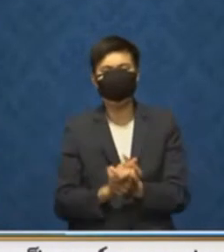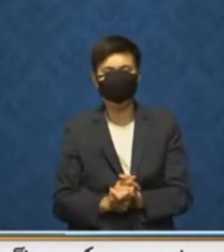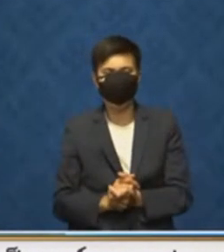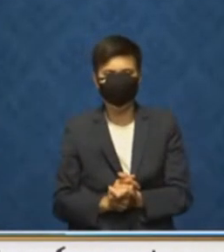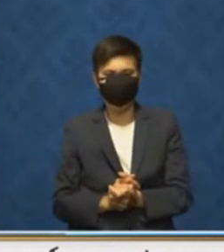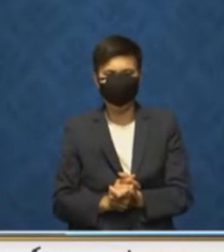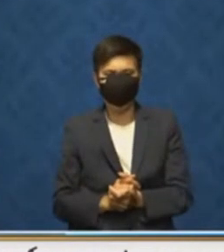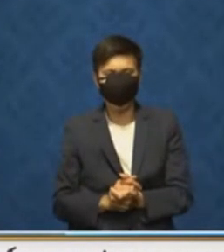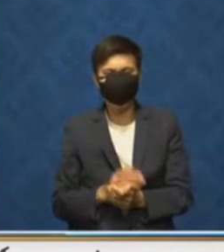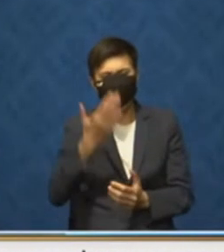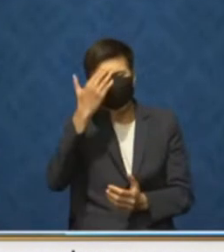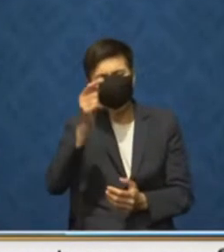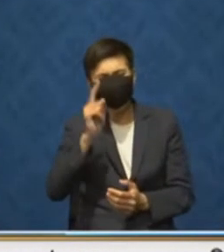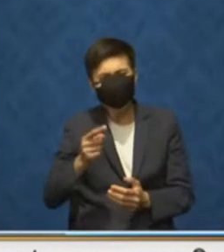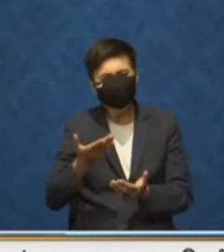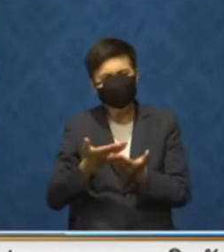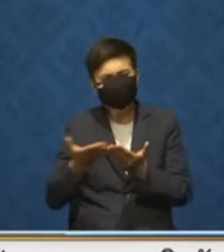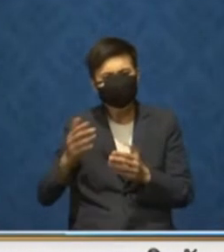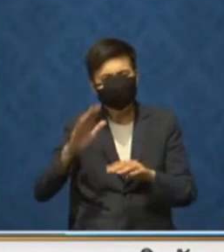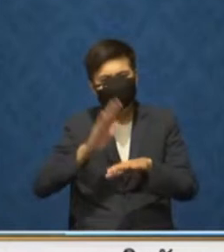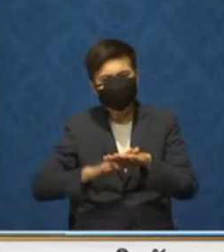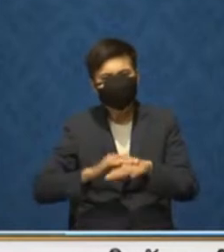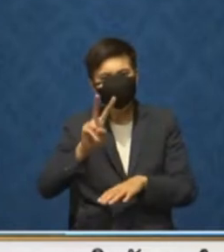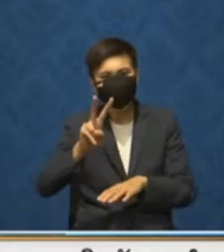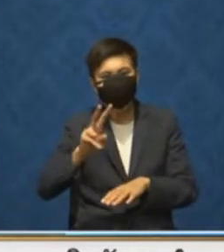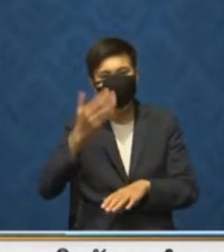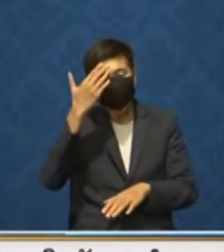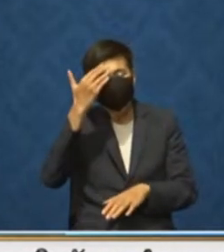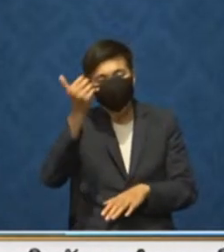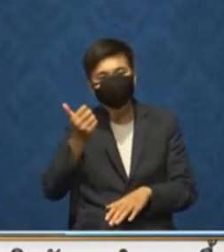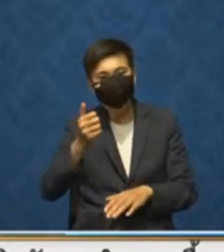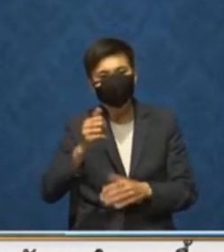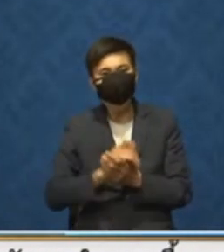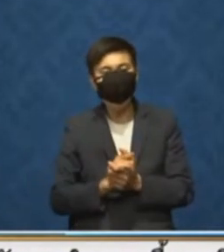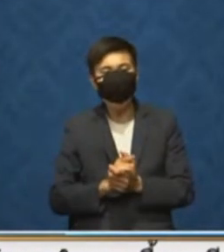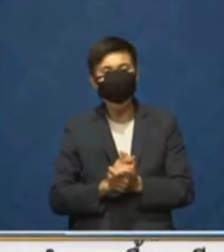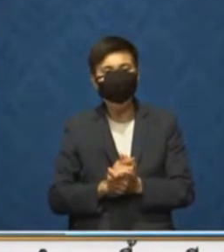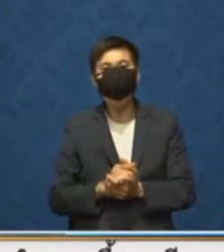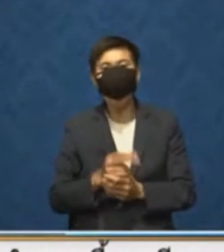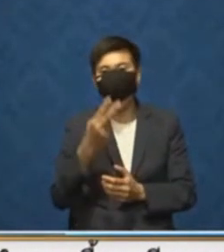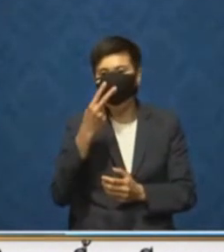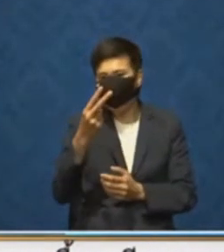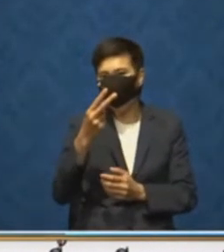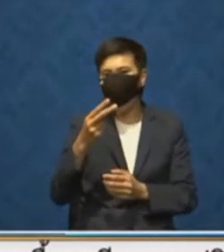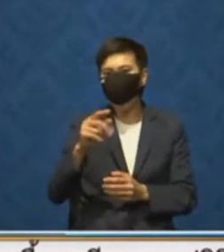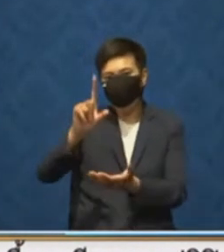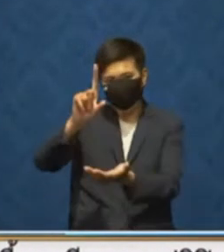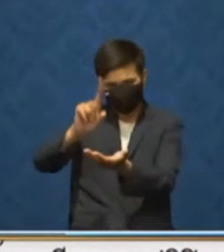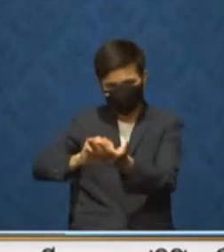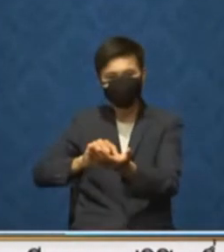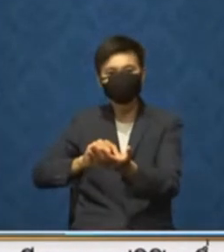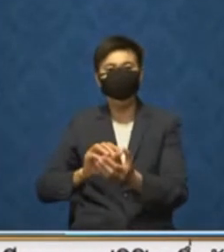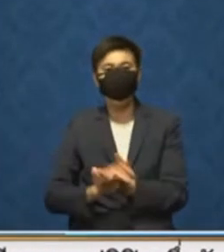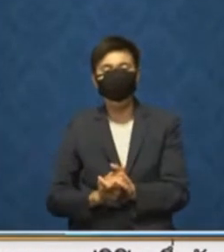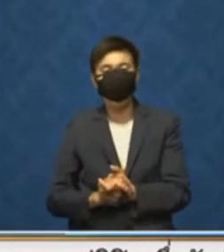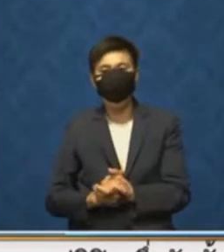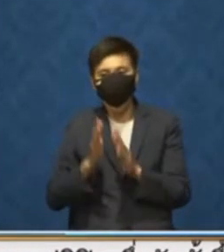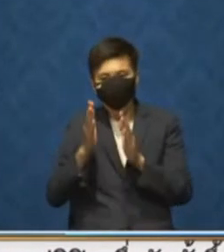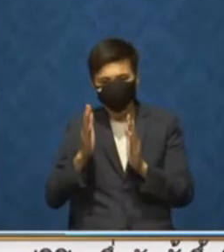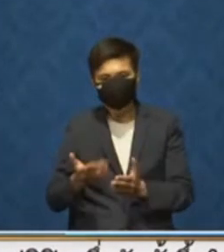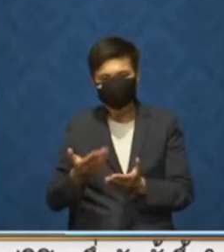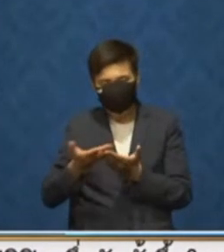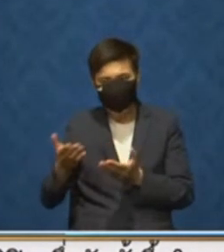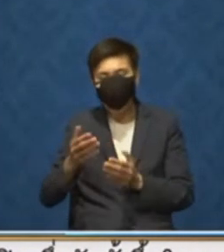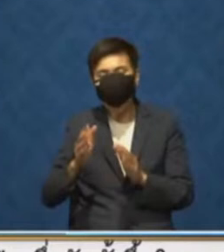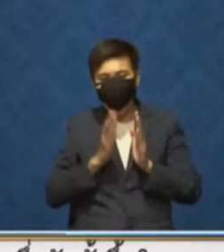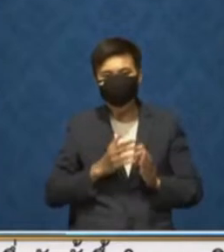ทำไมต้องซื้อมือสองครับเพราะราคามันเป็นไปตามความพึงพอใจนะครับระหว่างผู้ซื้อขายตรวจสอบ